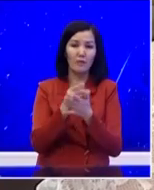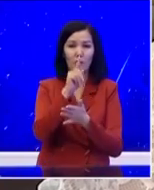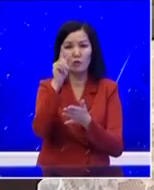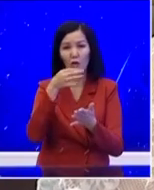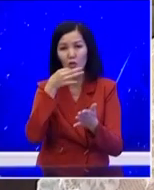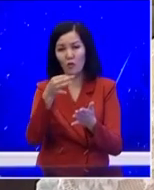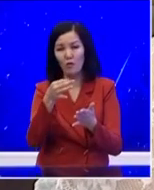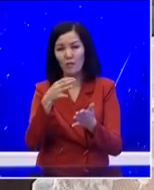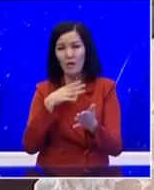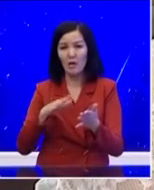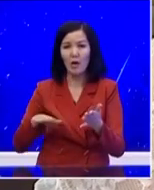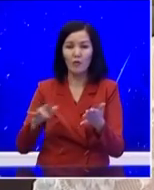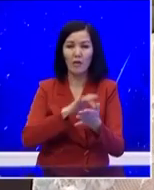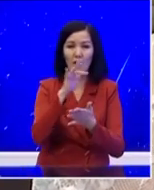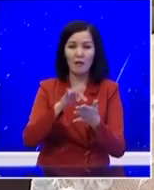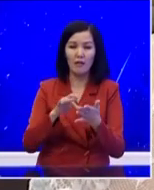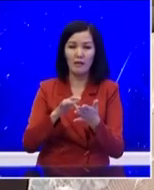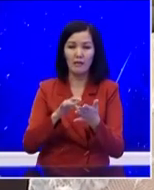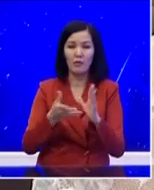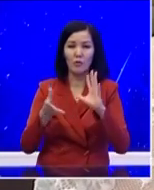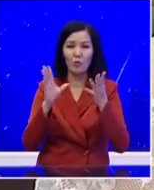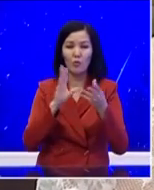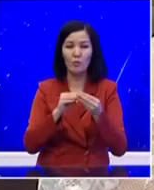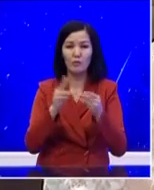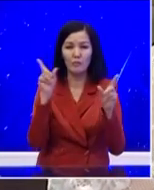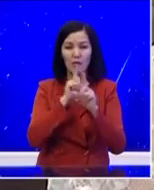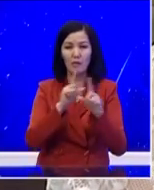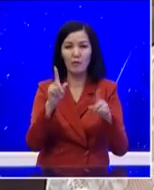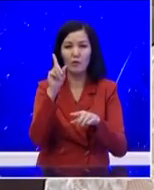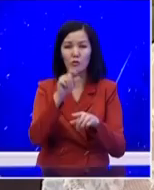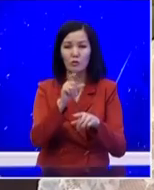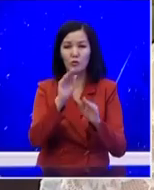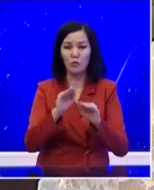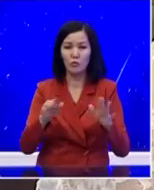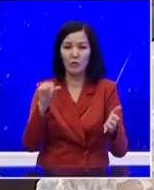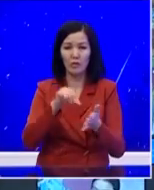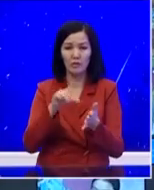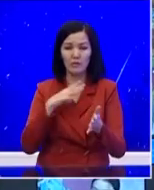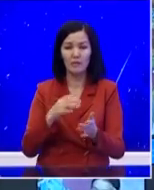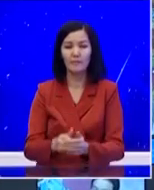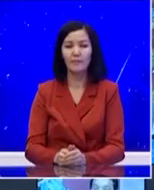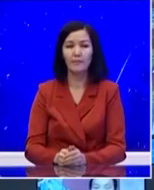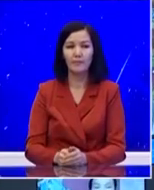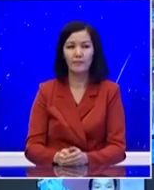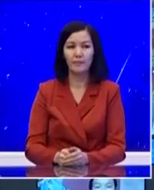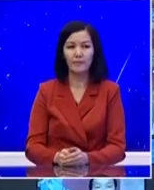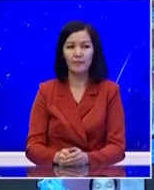облыстың барлық аудан қалаларынан және облыстық мекемелерден 100-ге тарта оқушыларымыз қатысты.